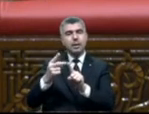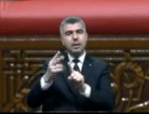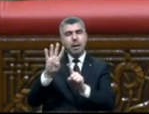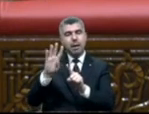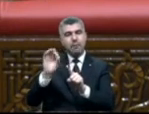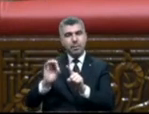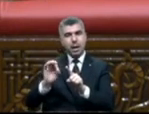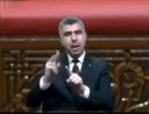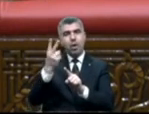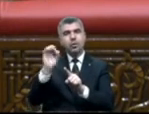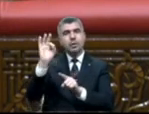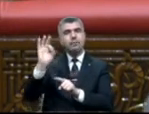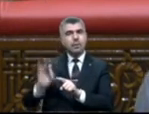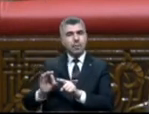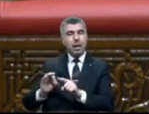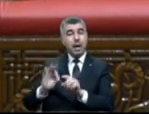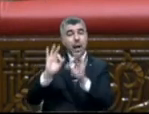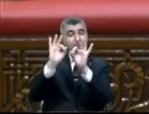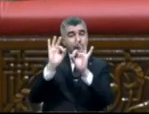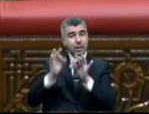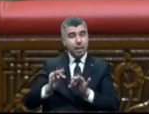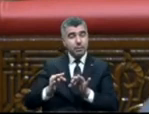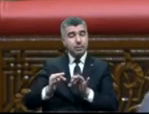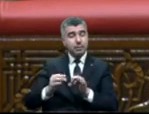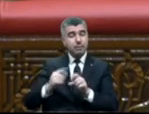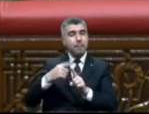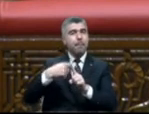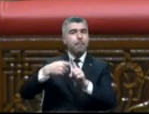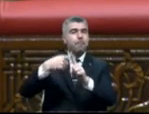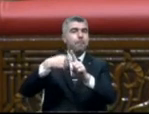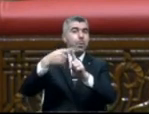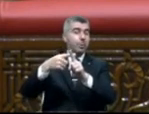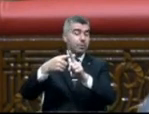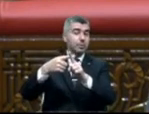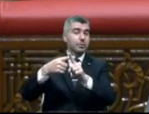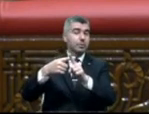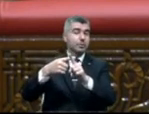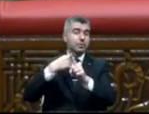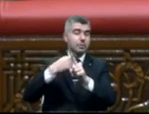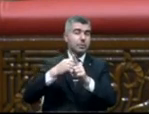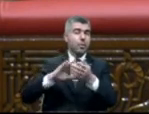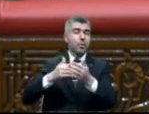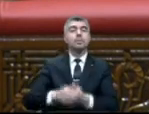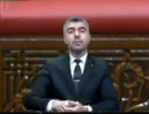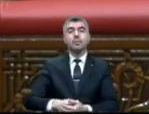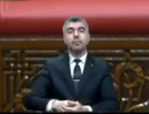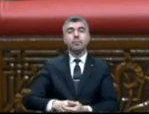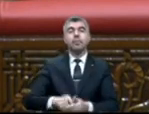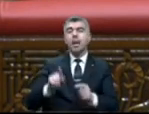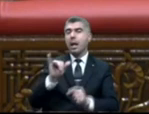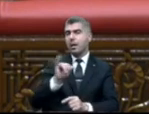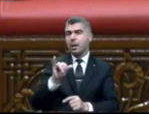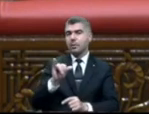20%، العدد غادي كيتضاعف. العدد يعني ستاتيستيك غاديه انستغراف. علاش؟